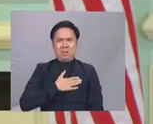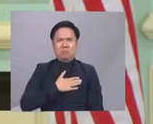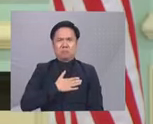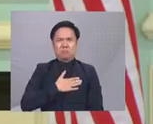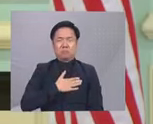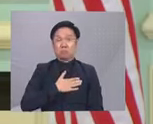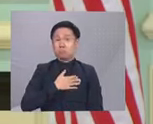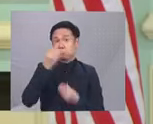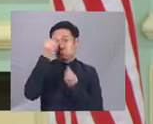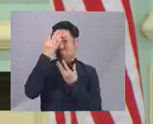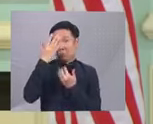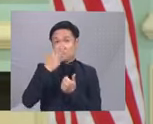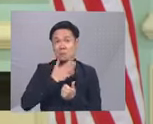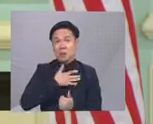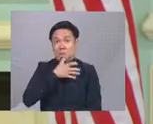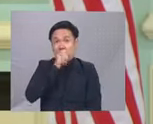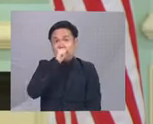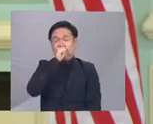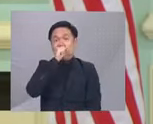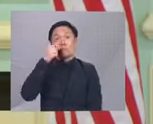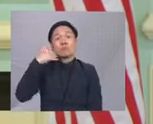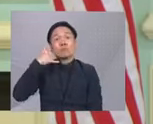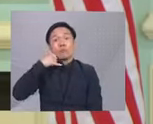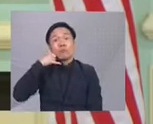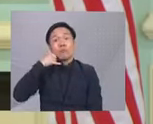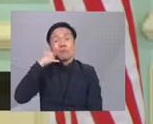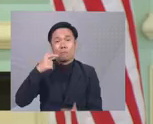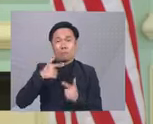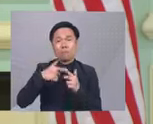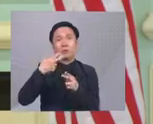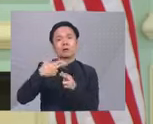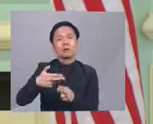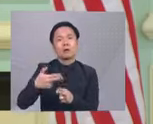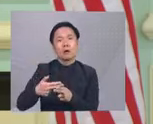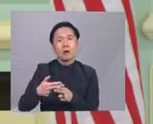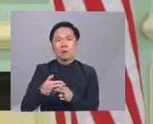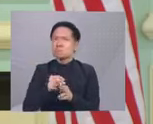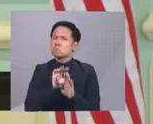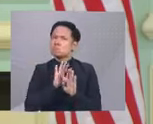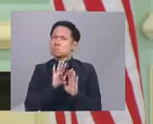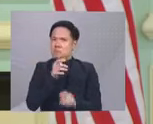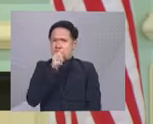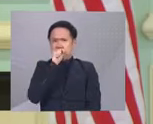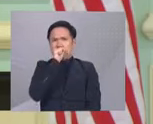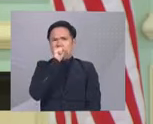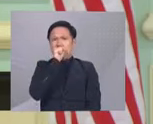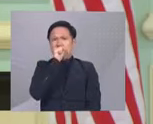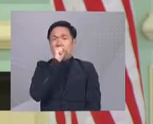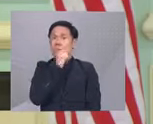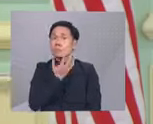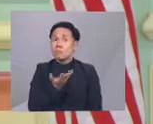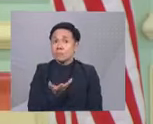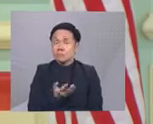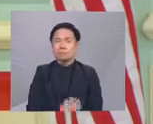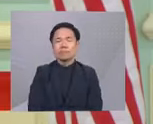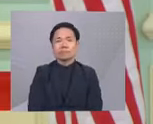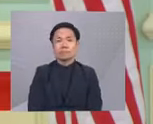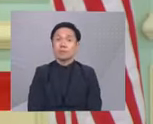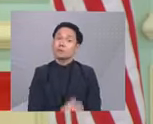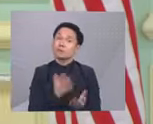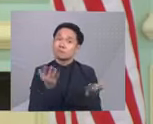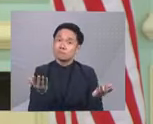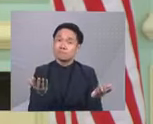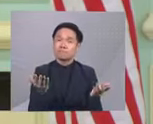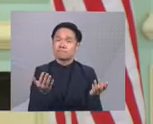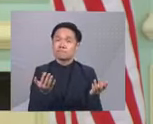seperti nombor telefon dan nama penuh diambil. Jadi dia tak apa suka. Jadi untuk